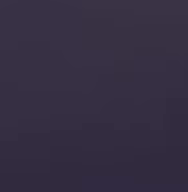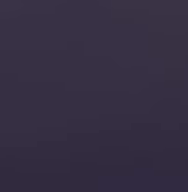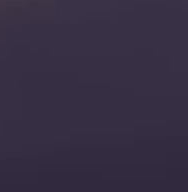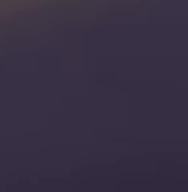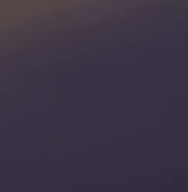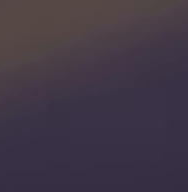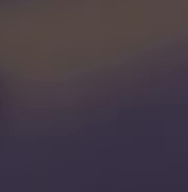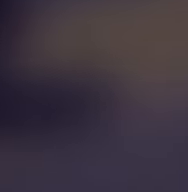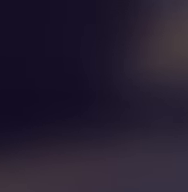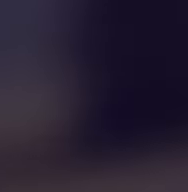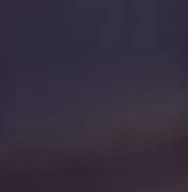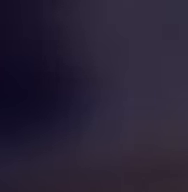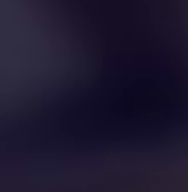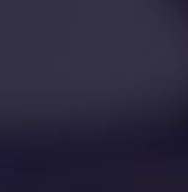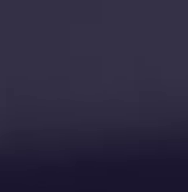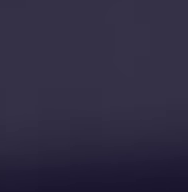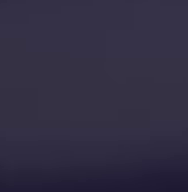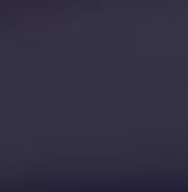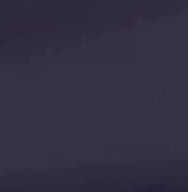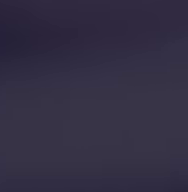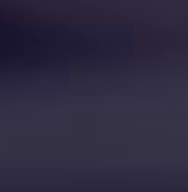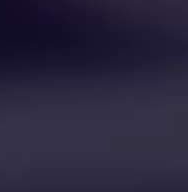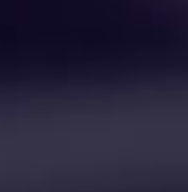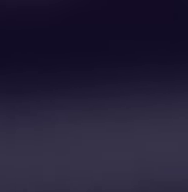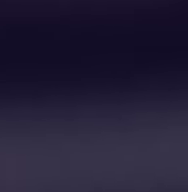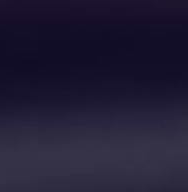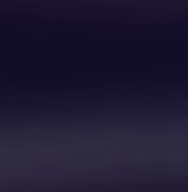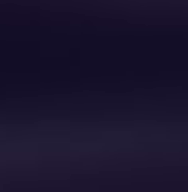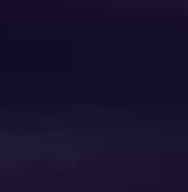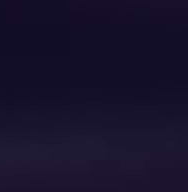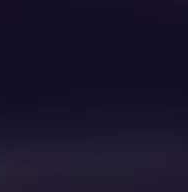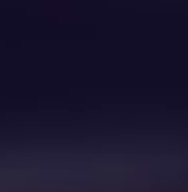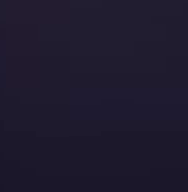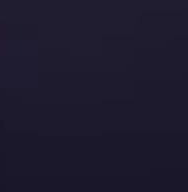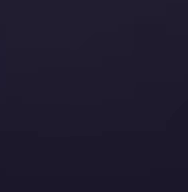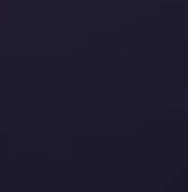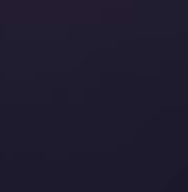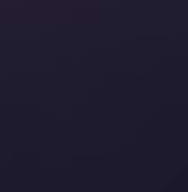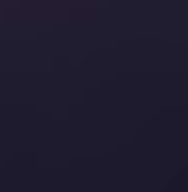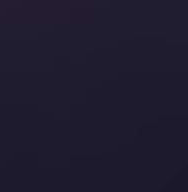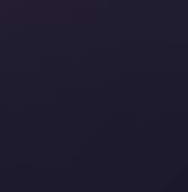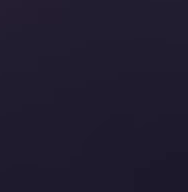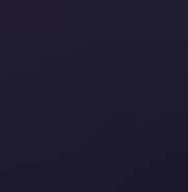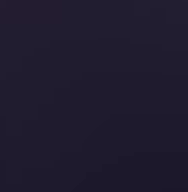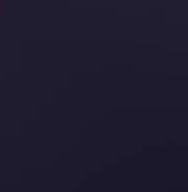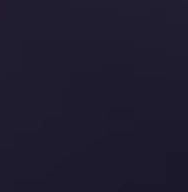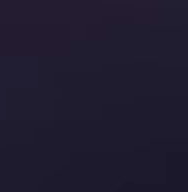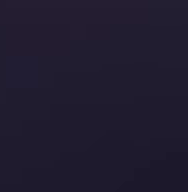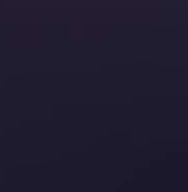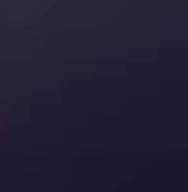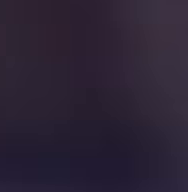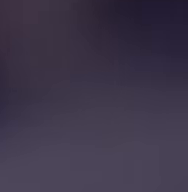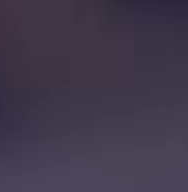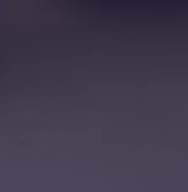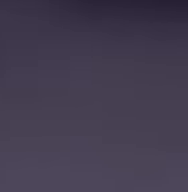dipulangkan. Selain sanksi pemulangan hingga penangkapan, para pelanggar dapat dikenai denda Rp10.000 atau hampir